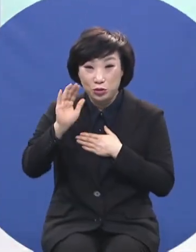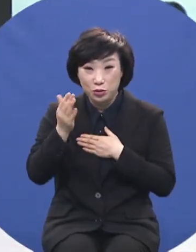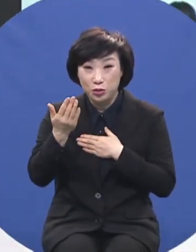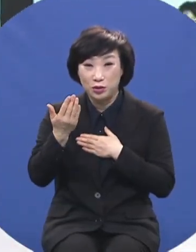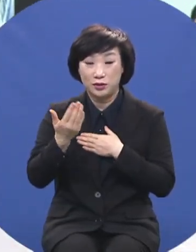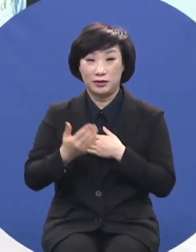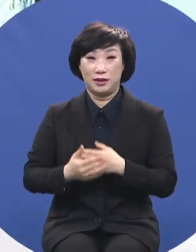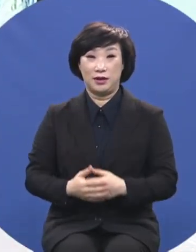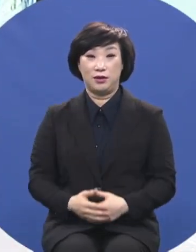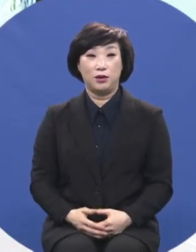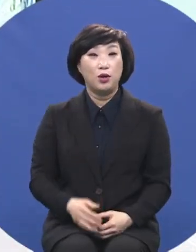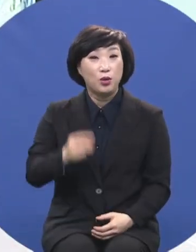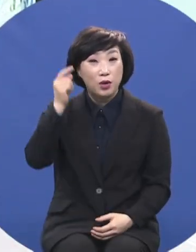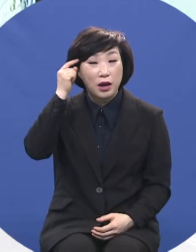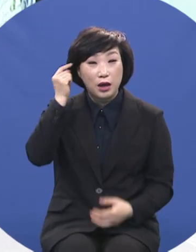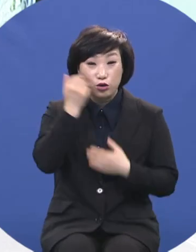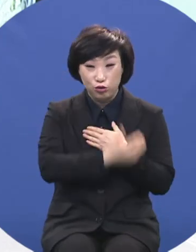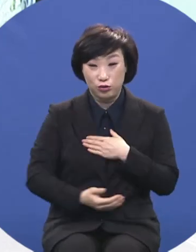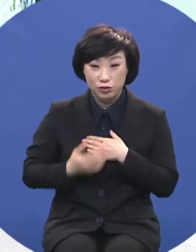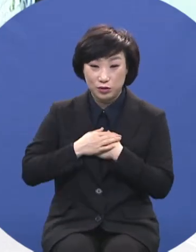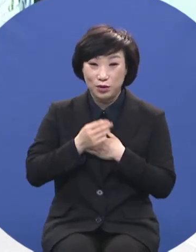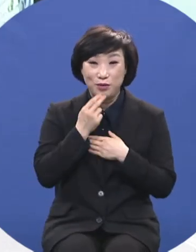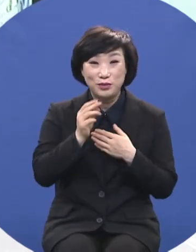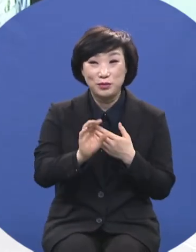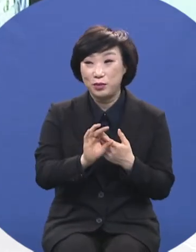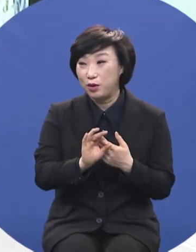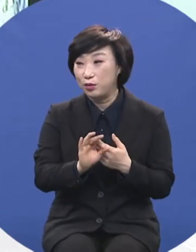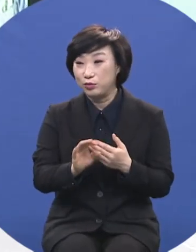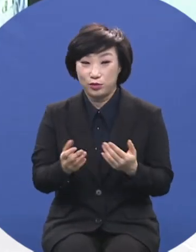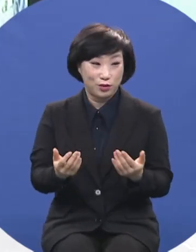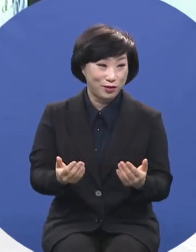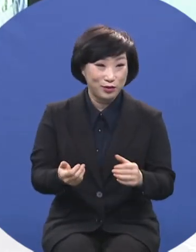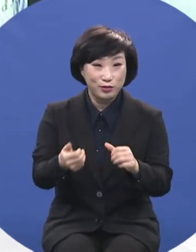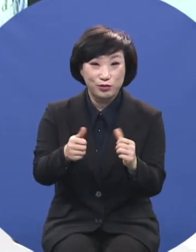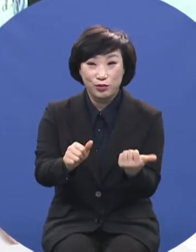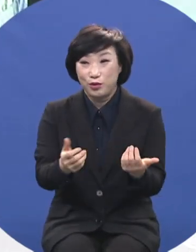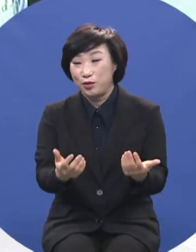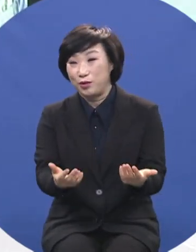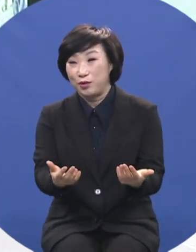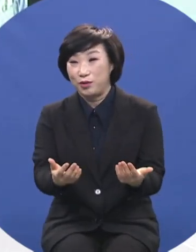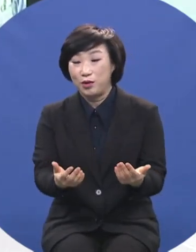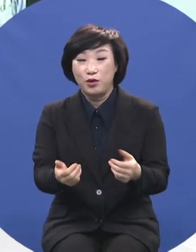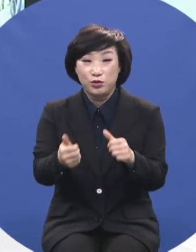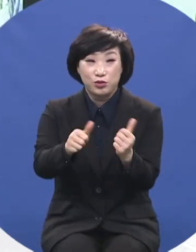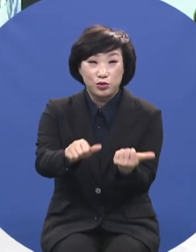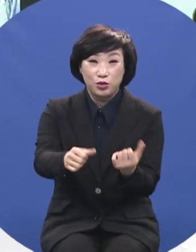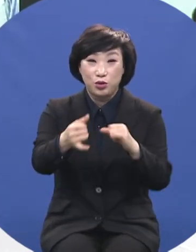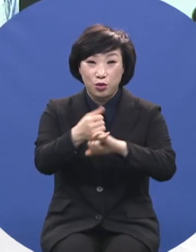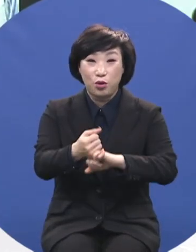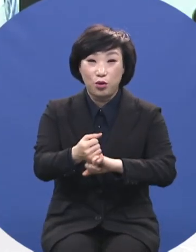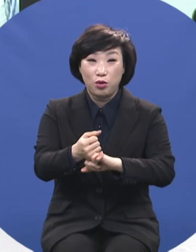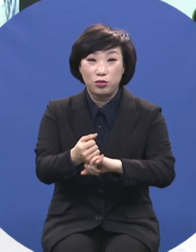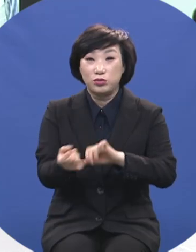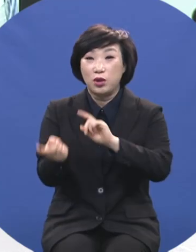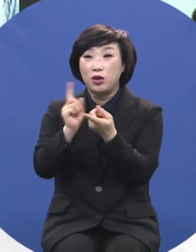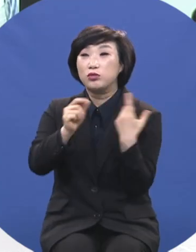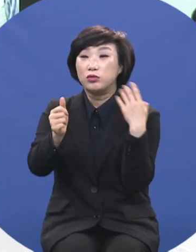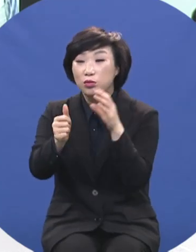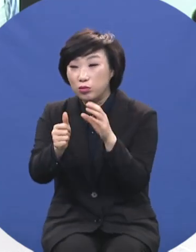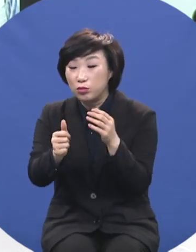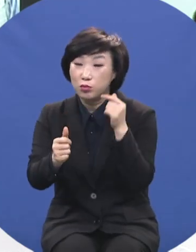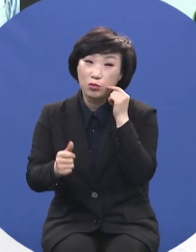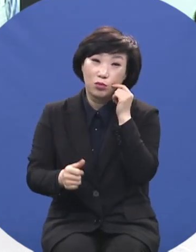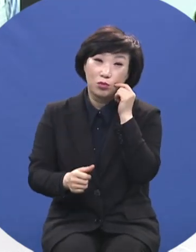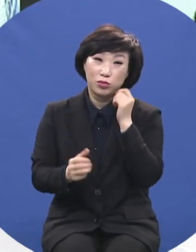했다. 왜? 육신이 안 되고는 정령 죽으리라는 죽음을 대신 짊어질